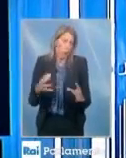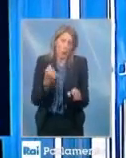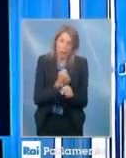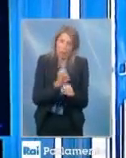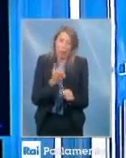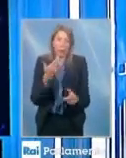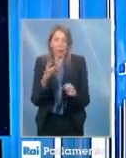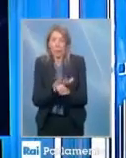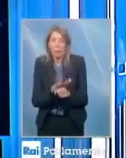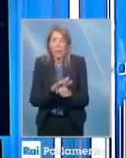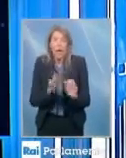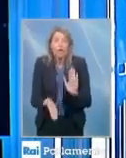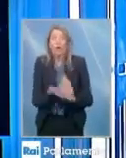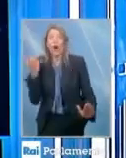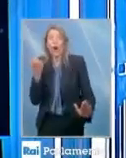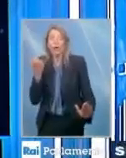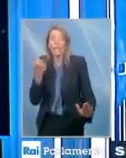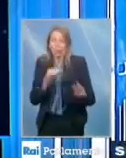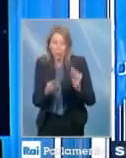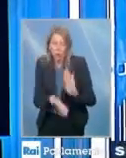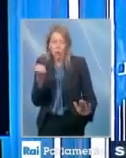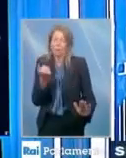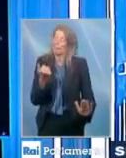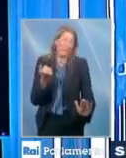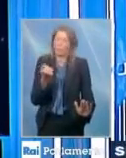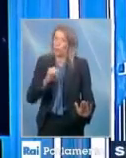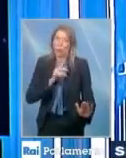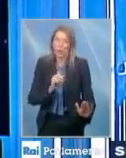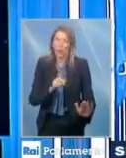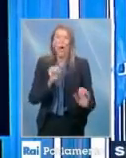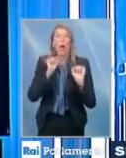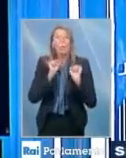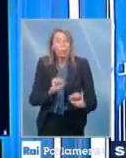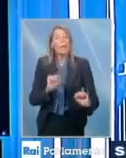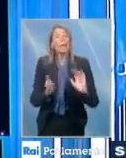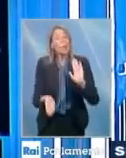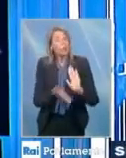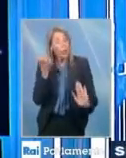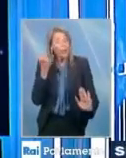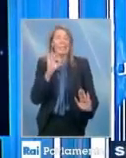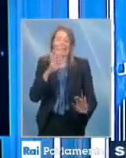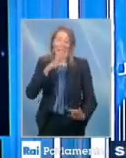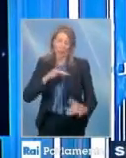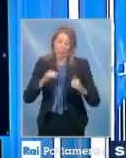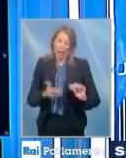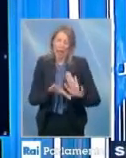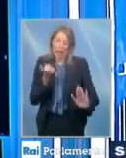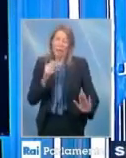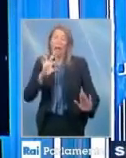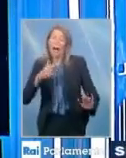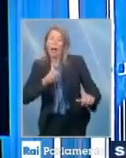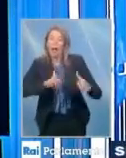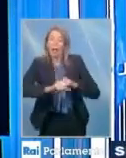lavoratori, che sia da togliere questo strumento. Il problema è, potremmo toglierlo se a fronte di togliere via un reddito cittadinanza offrissimo